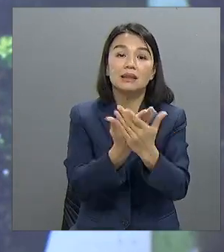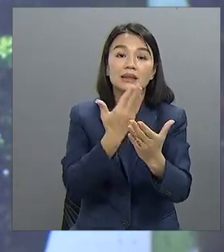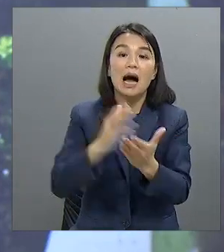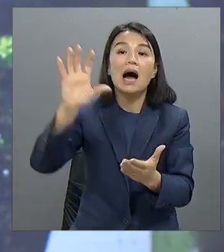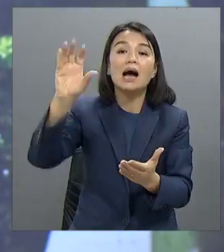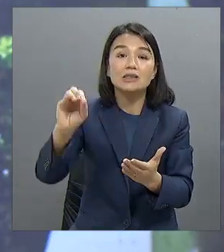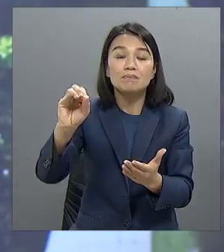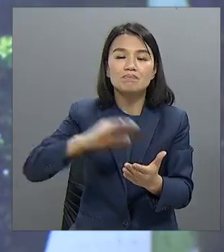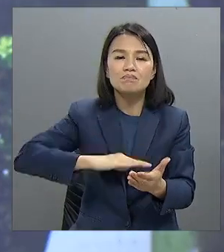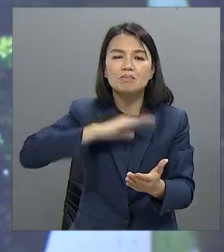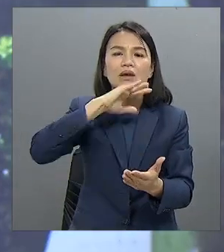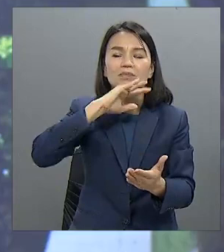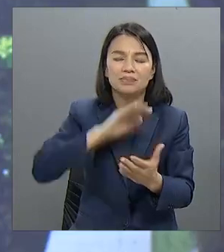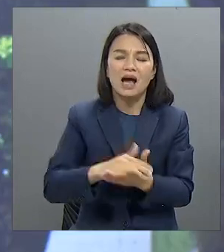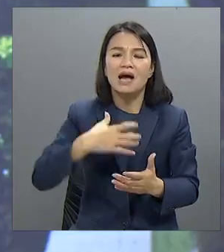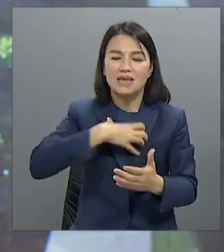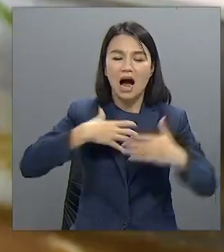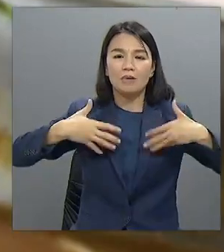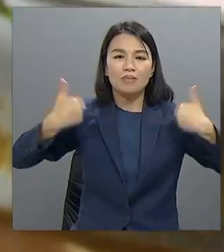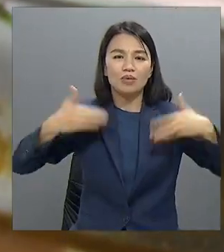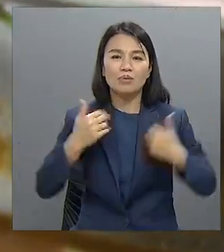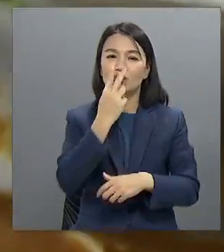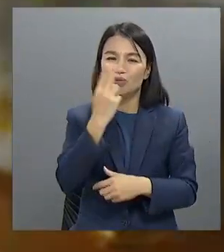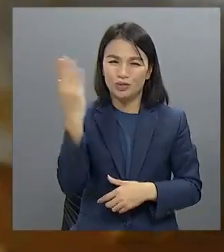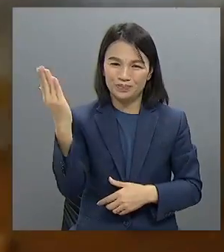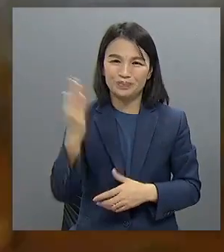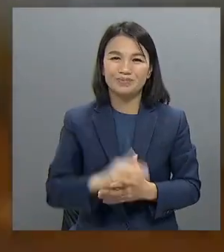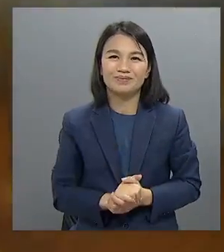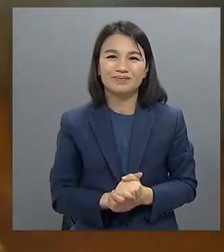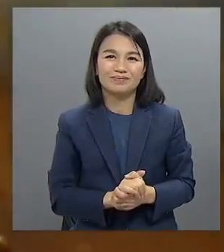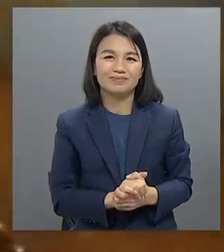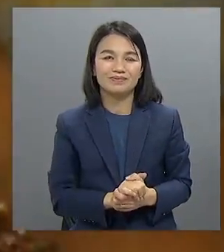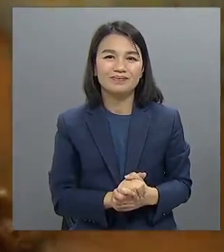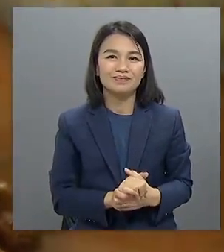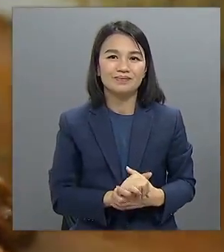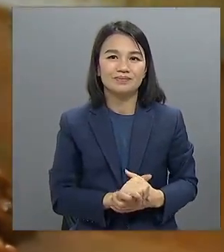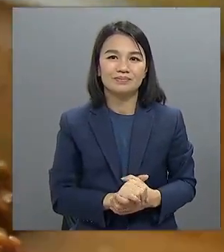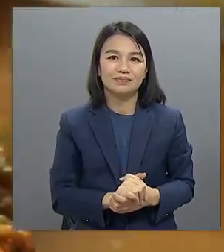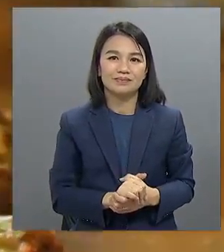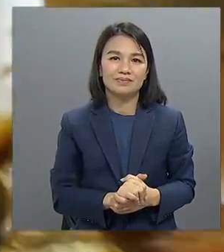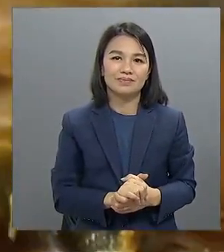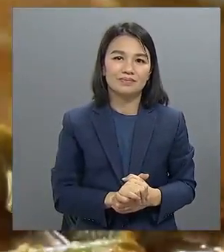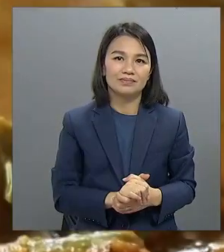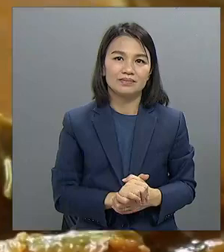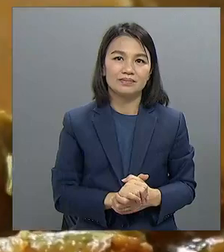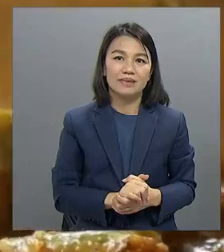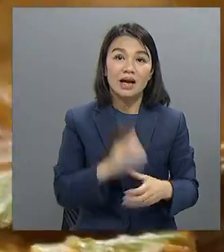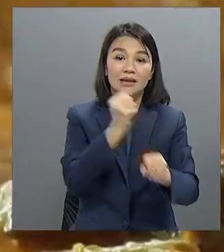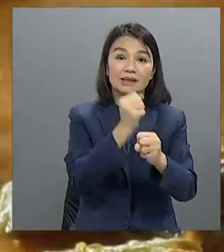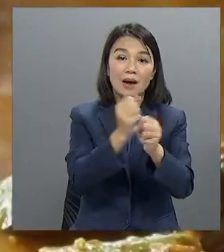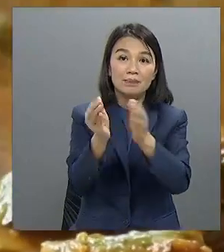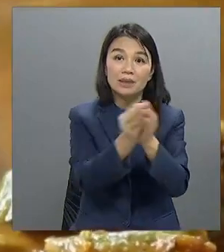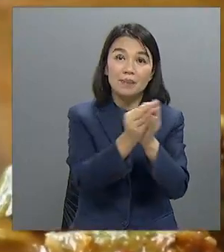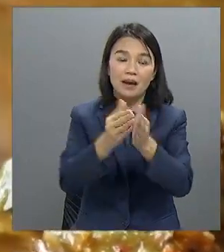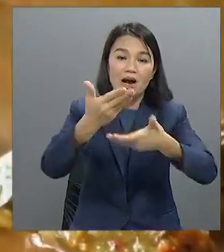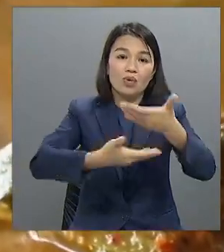รแต่อยากได้ความสุขใจเท่านั้นเองเดี๋ยวเราไปชมกันค่ะนี่นะคะคุณผู้ชมเมนูอาหารที่ตั้งขายอยู่นี่นะคะไม่ว่าจะเป็